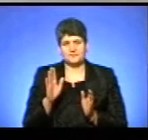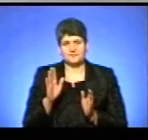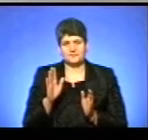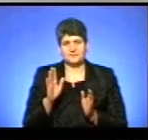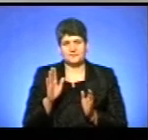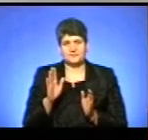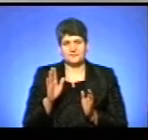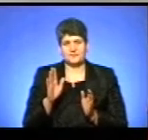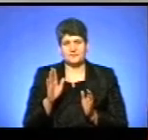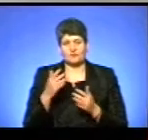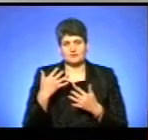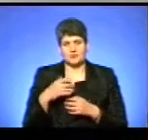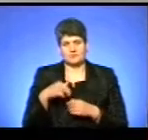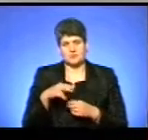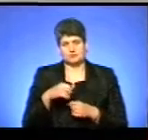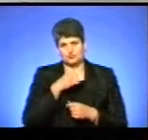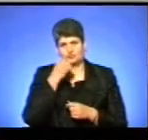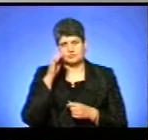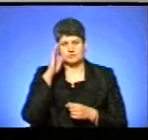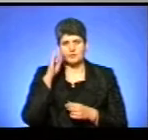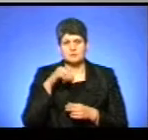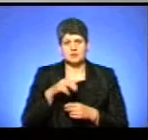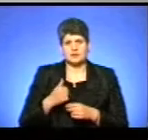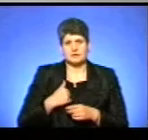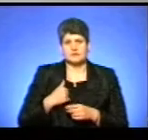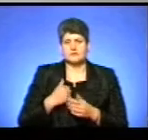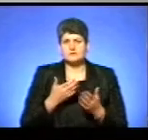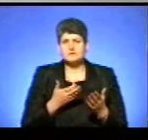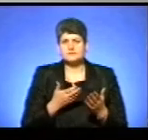досить зрілі мужі пішли добровольцями до війська,